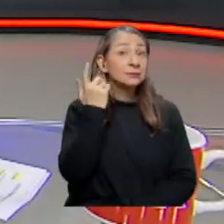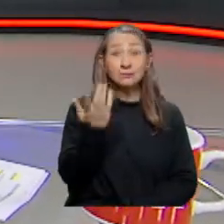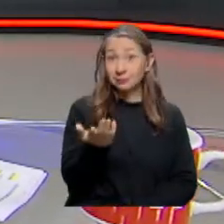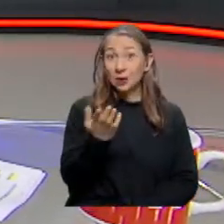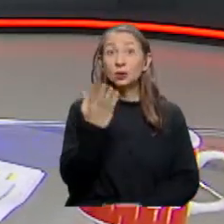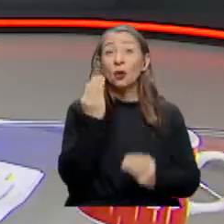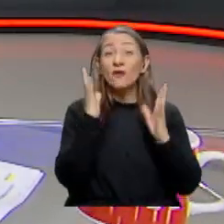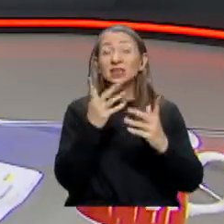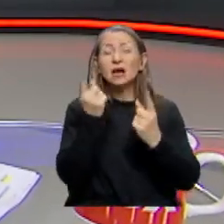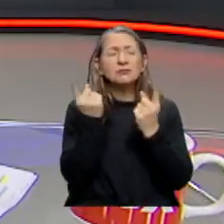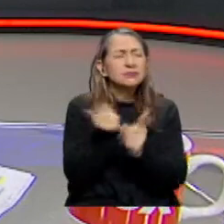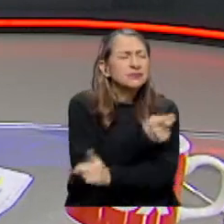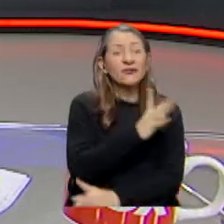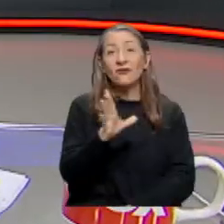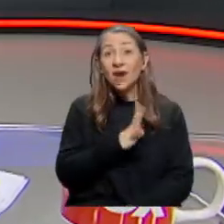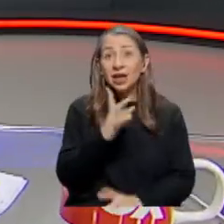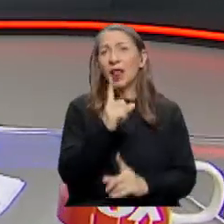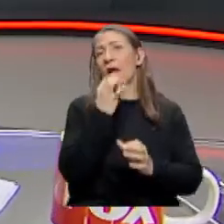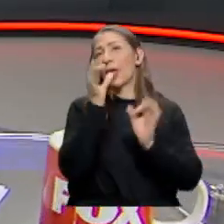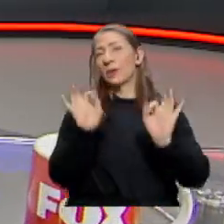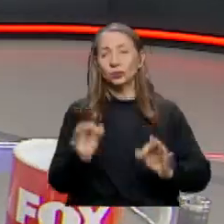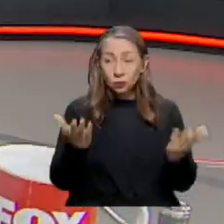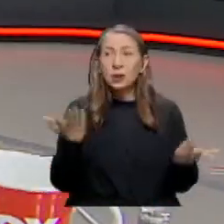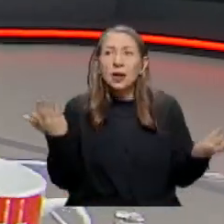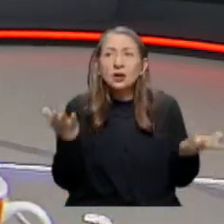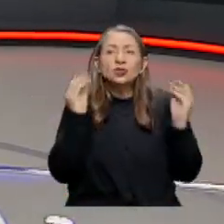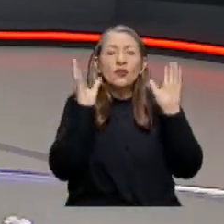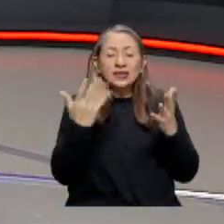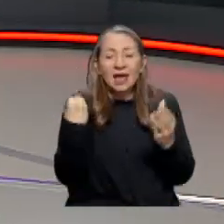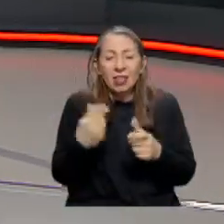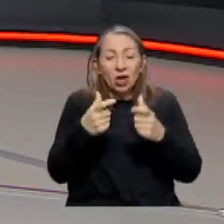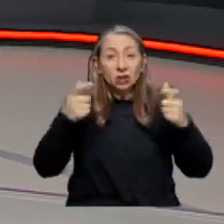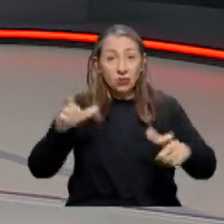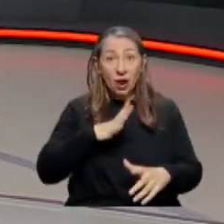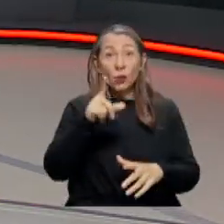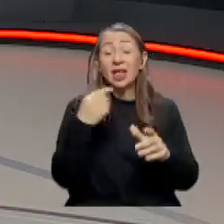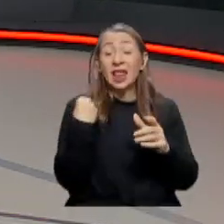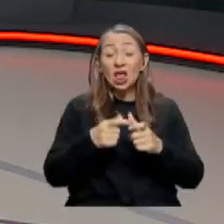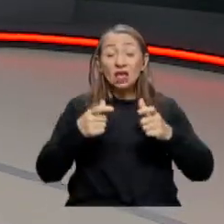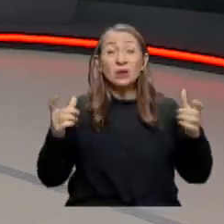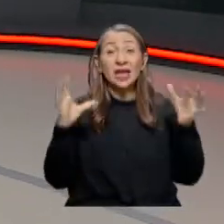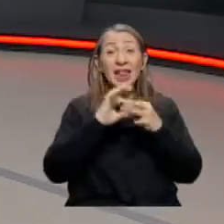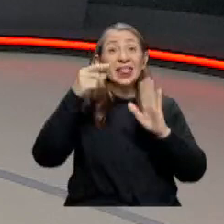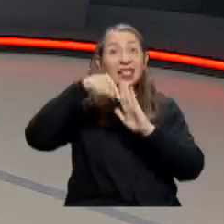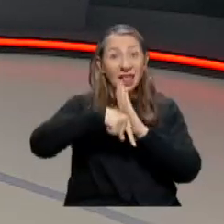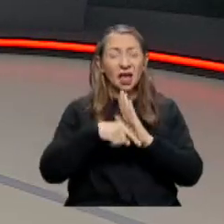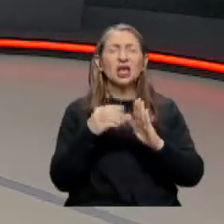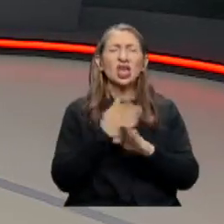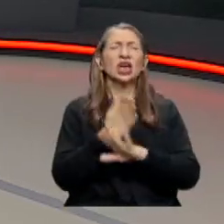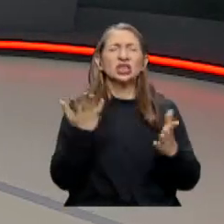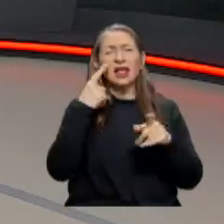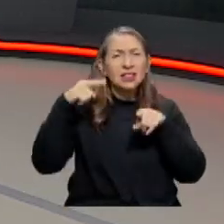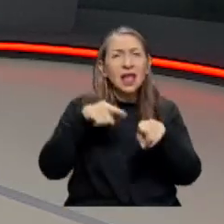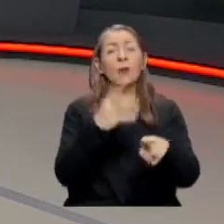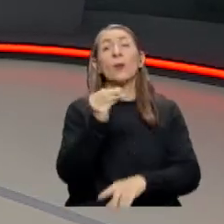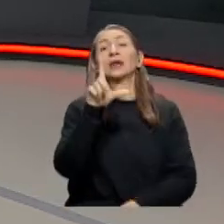diyebileceğimiz o kadar çok şey var ki. İlk habere geçiyoruz. Yani pek çok yeni gelişme var. Bu gelişmelerle ilgili detayları gerçekten takip